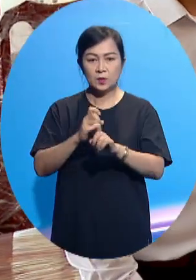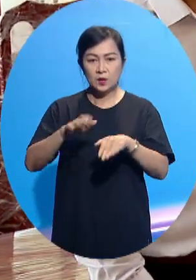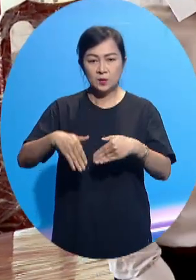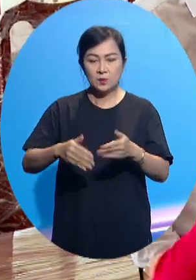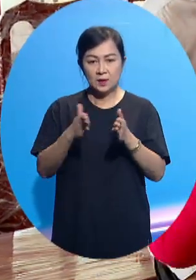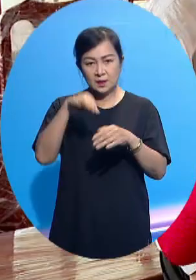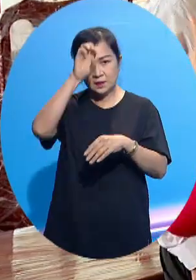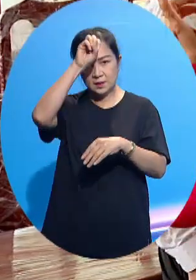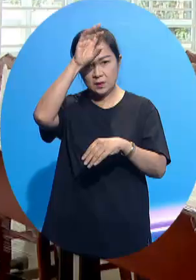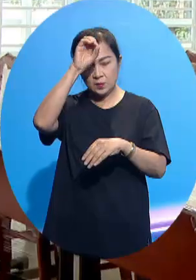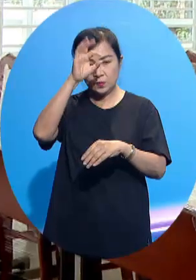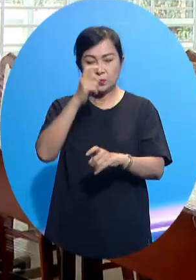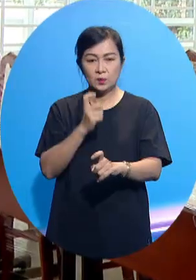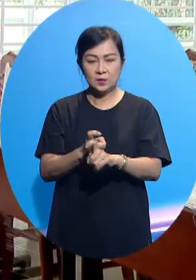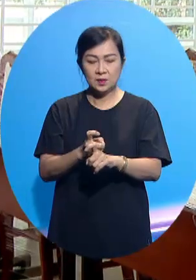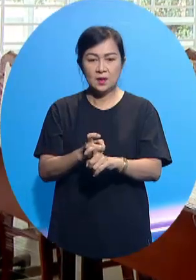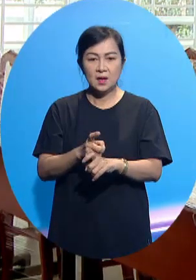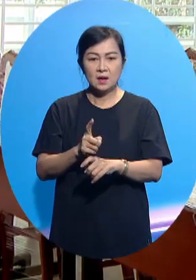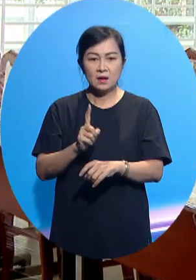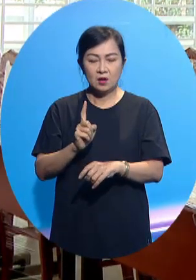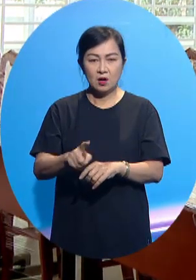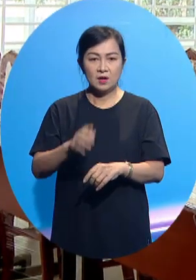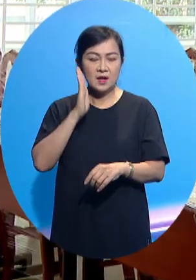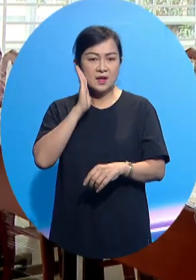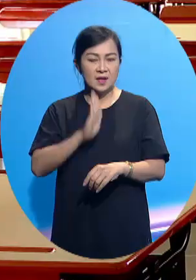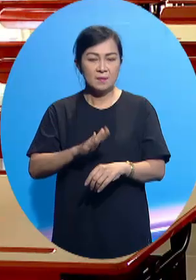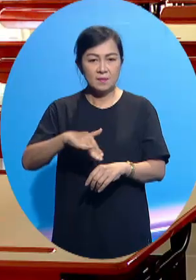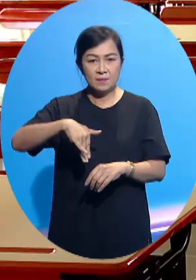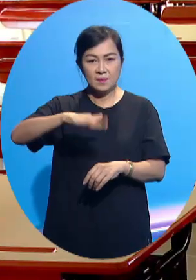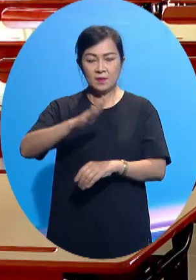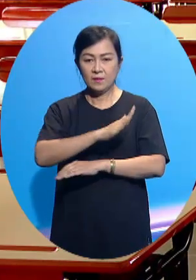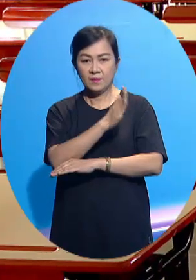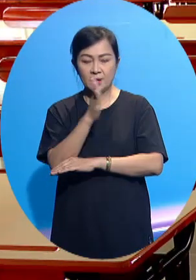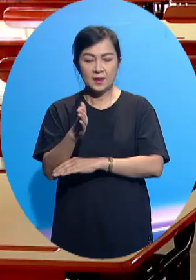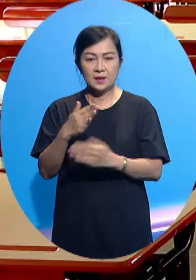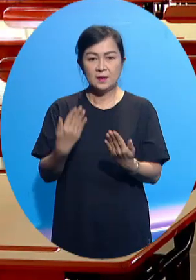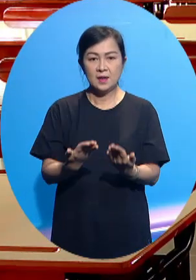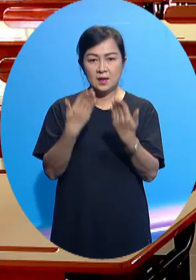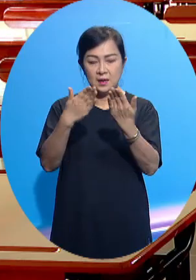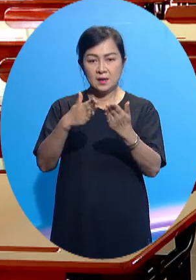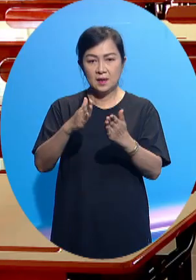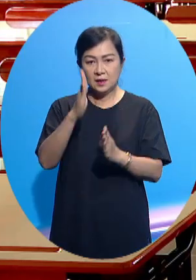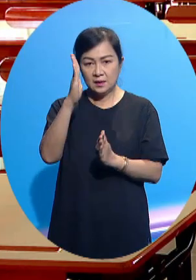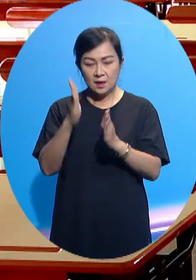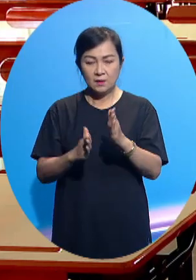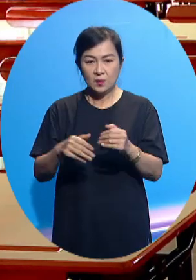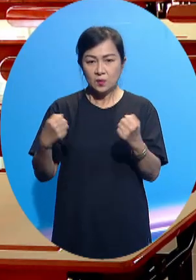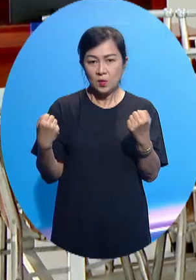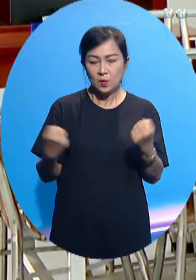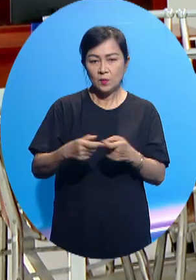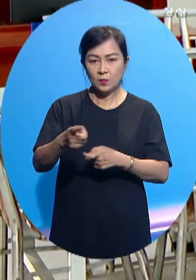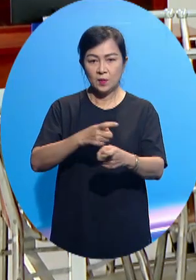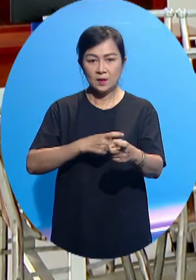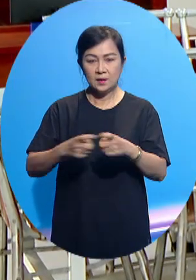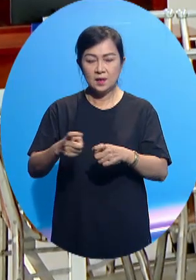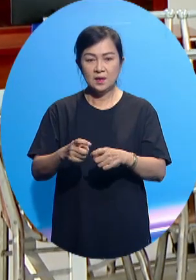mừng ngành giáo dục đào tạo thành phố có cơ ngơi khan trang tạo sức bậc cho sự phát triển ngành và đề nghị ngành giáo dục thành phố cần nỗ lực trong quản lý